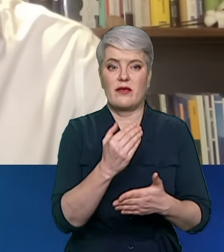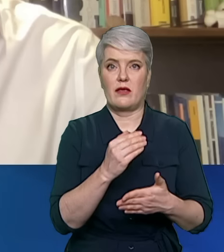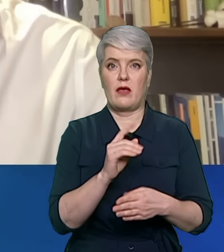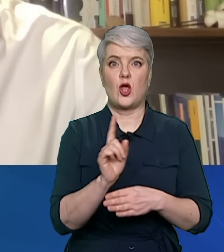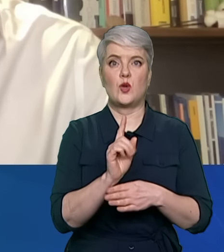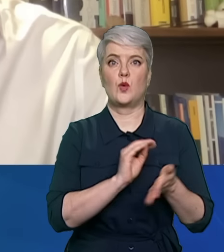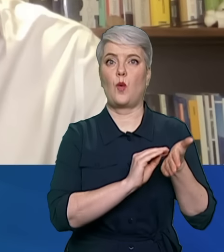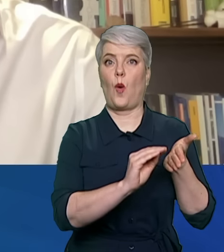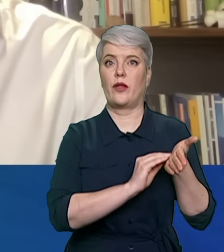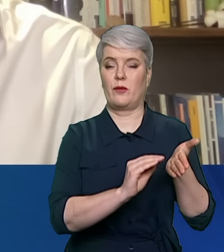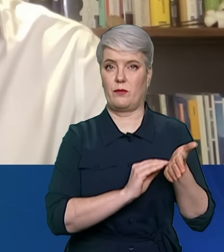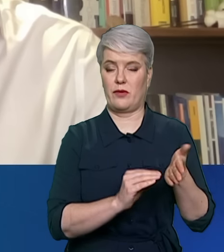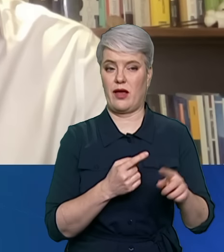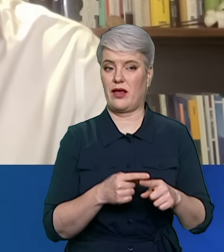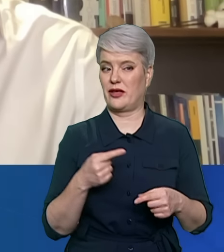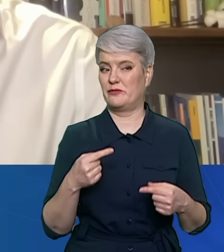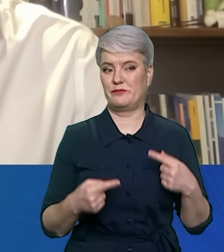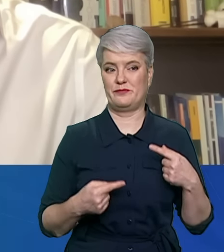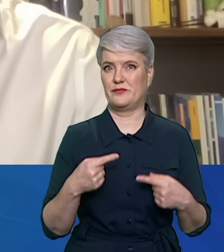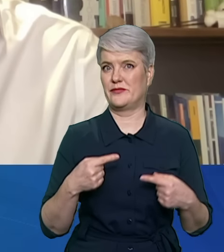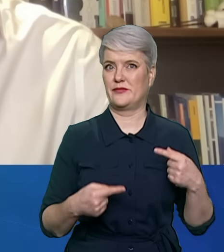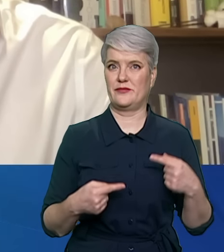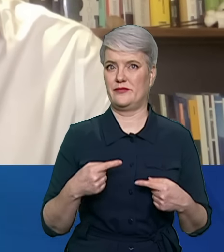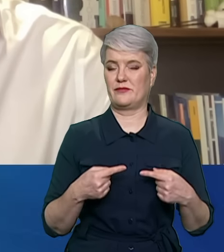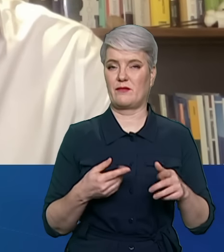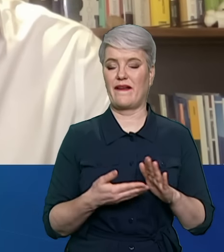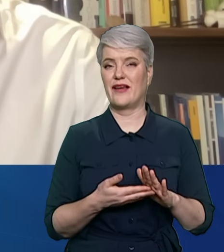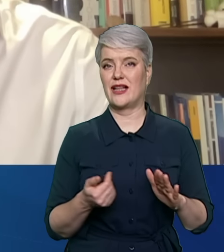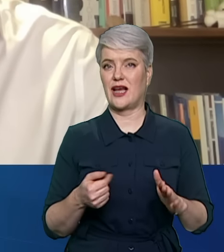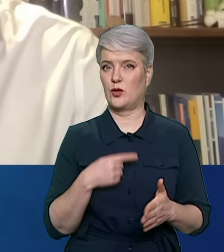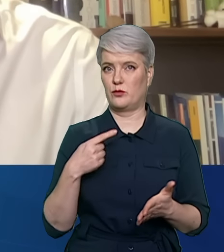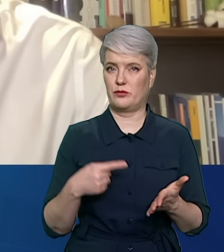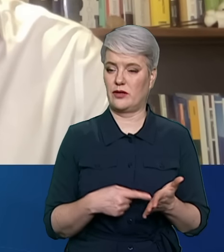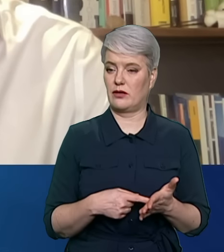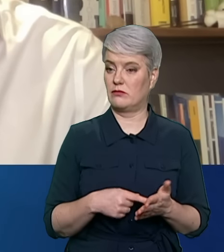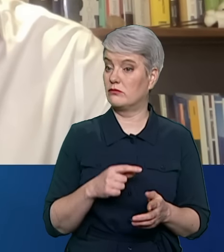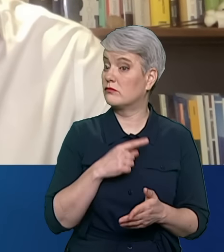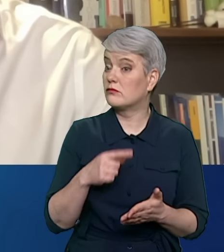кажучи, спірні і викликають питання. Ну, наприклад?